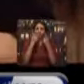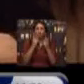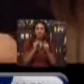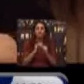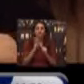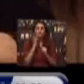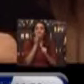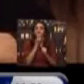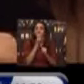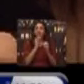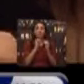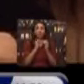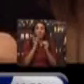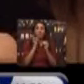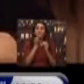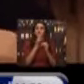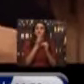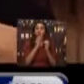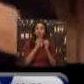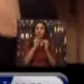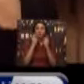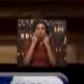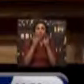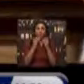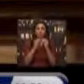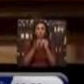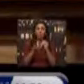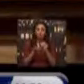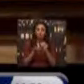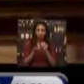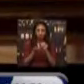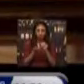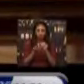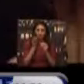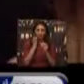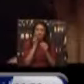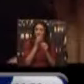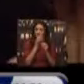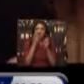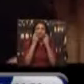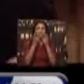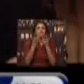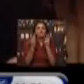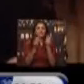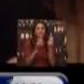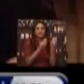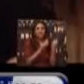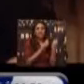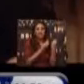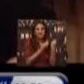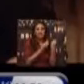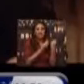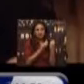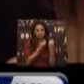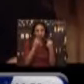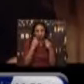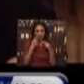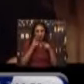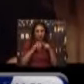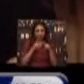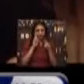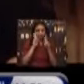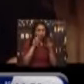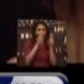بتعبر عن حاجات يمكن في داخلها مش زي ايه. مدام لولا شفتي مؤخر عجبك مثلا؟ يعني انا بشوف